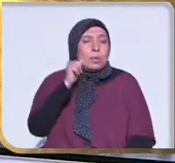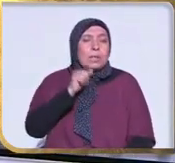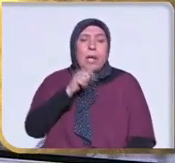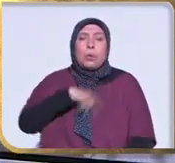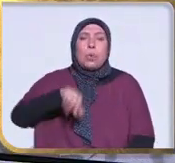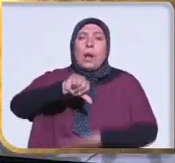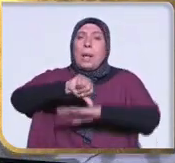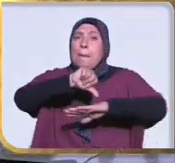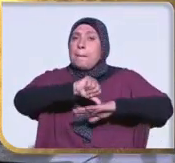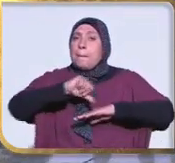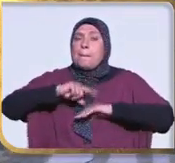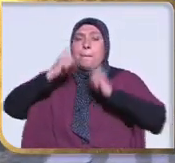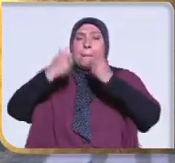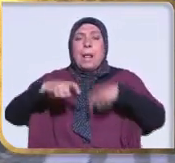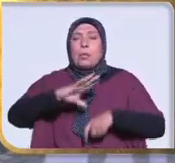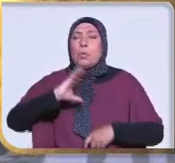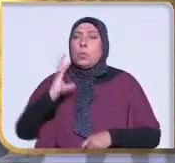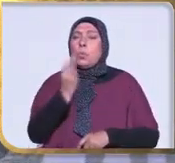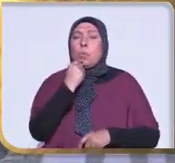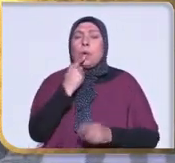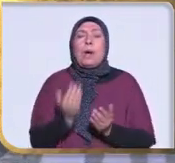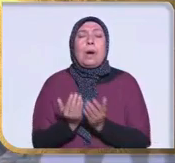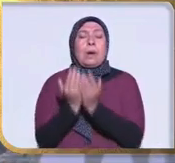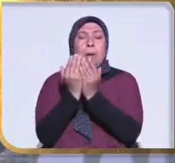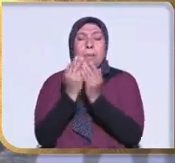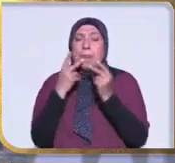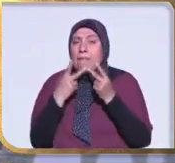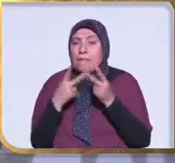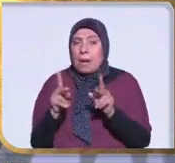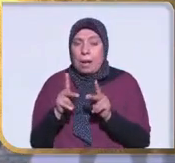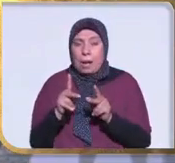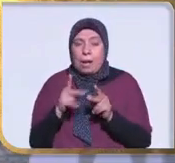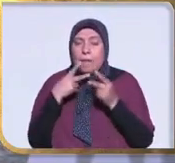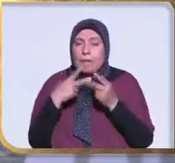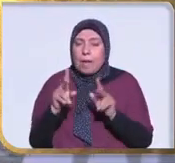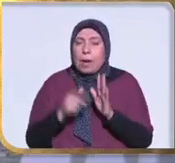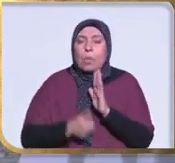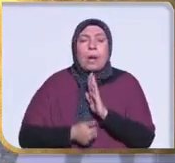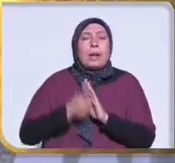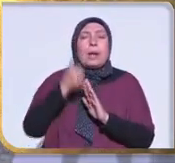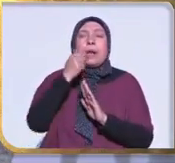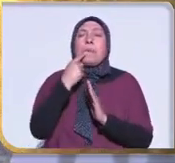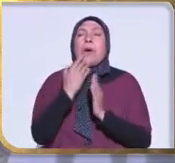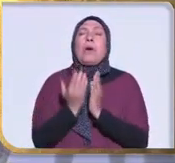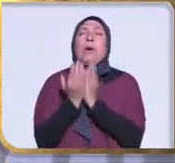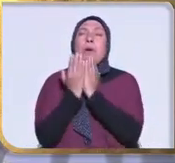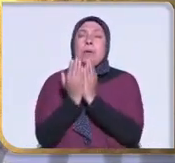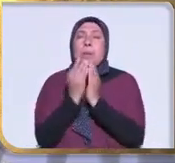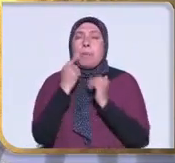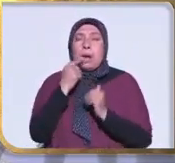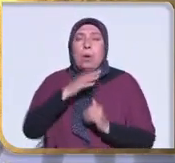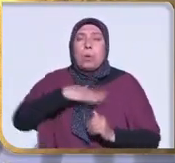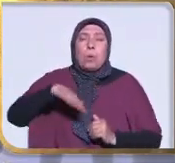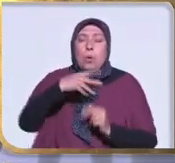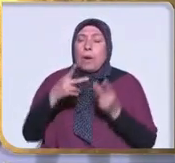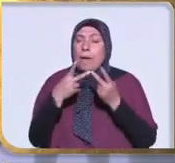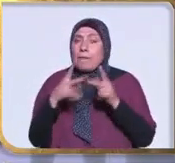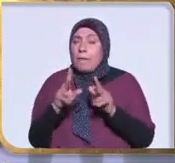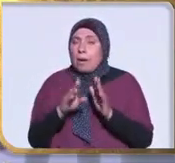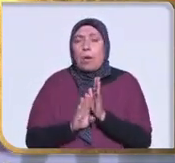وسائر بلادنا اللهم فرجا ومخرجا، اللهم اجعل لنا ولهم فرجا